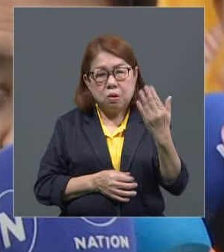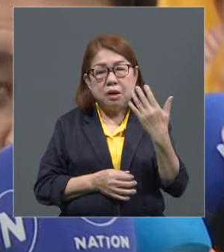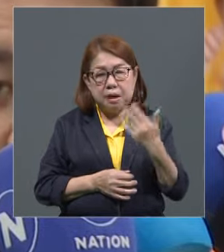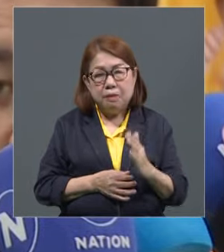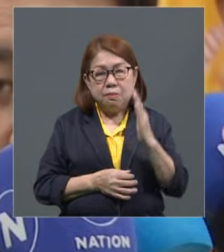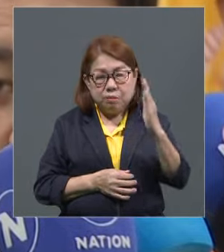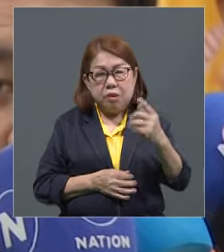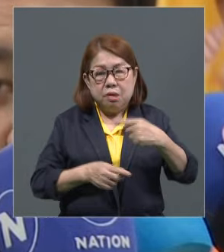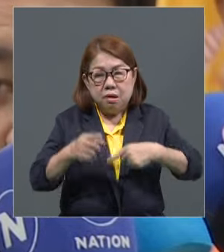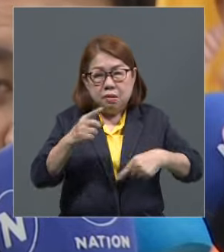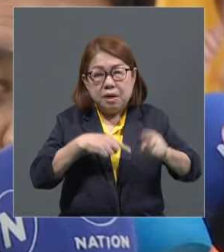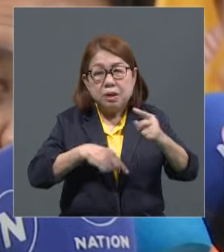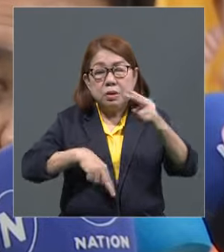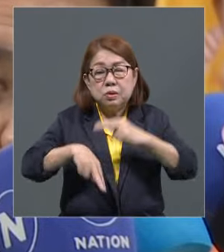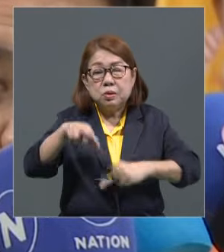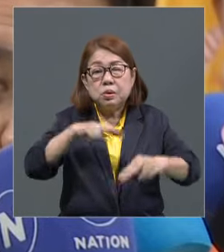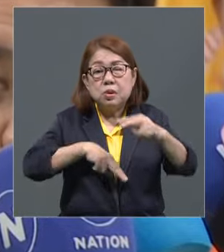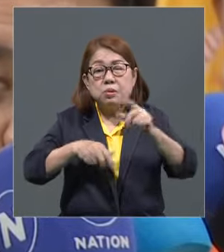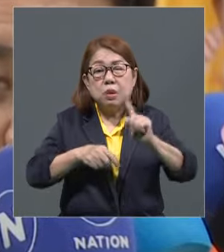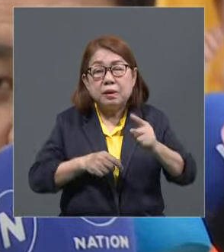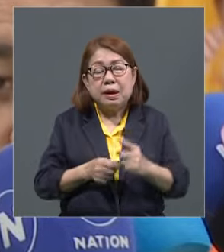ตรวจสวนที่คลองเปรมนะครับตอนเย็น